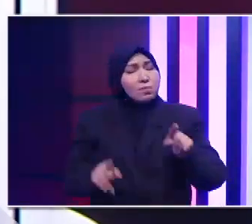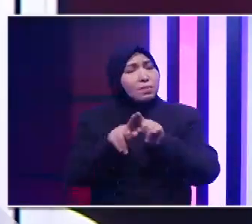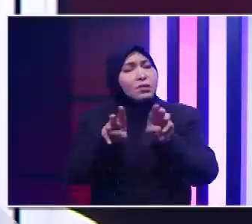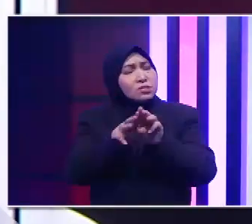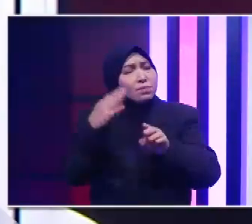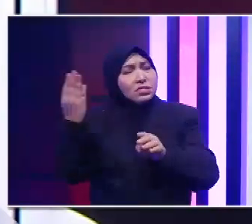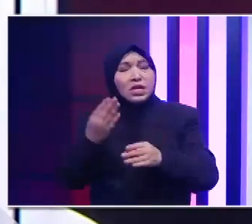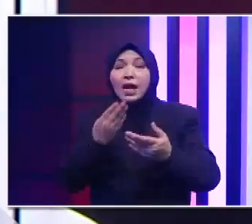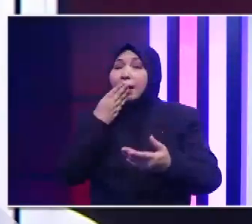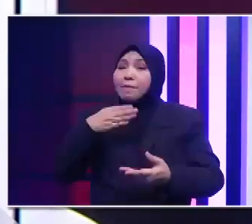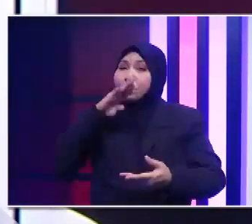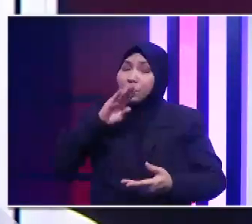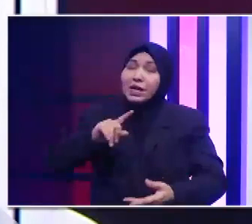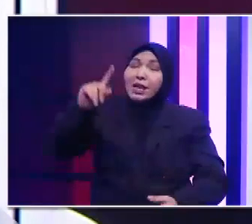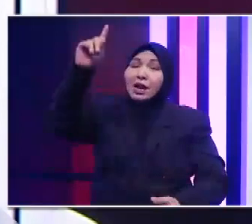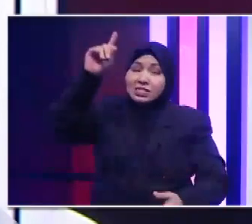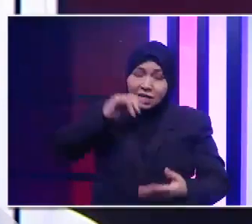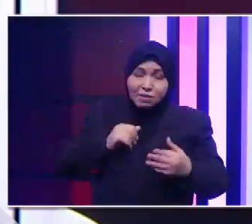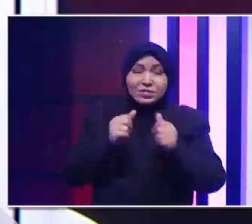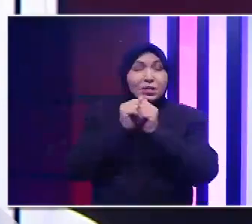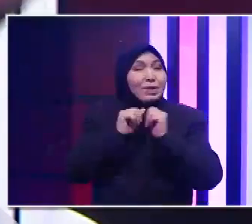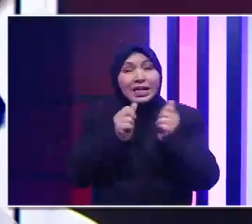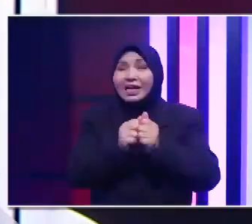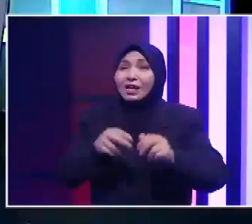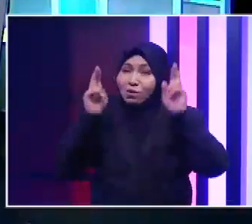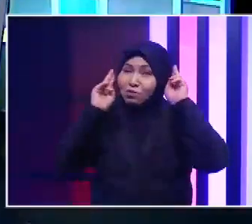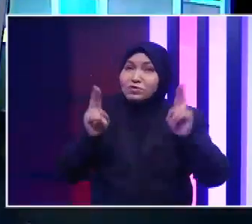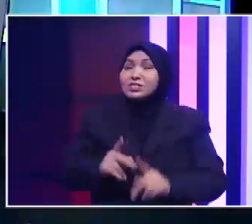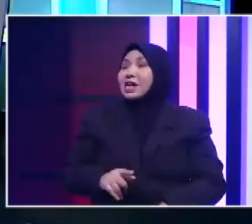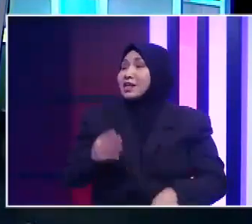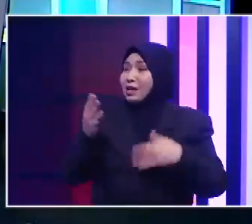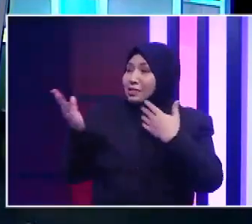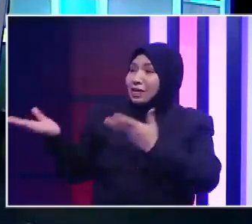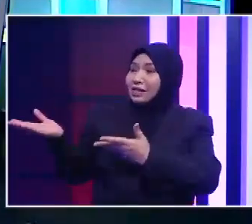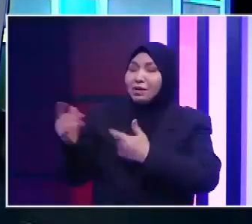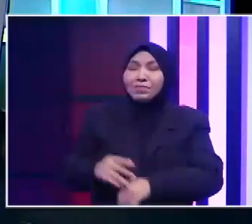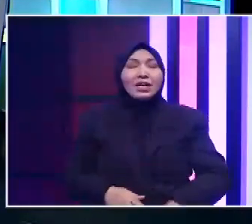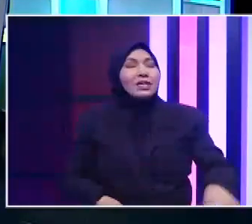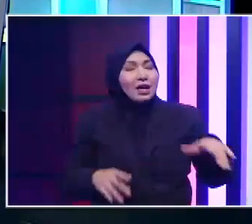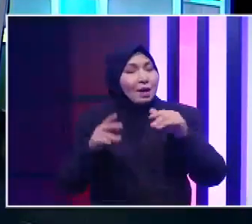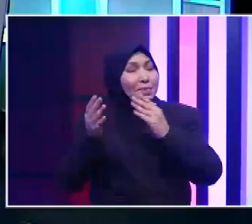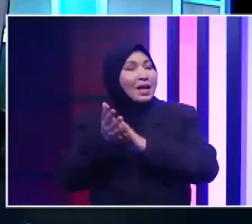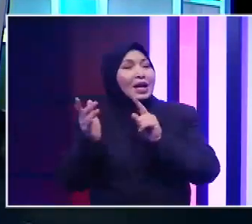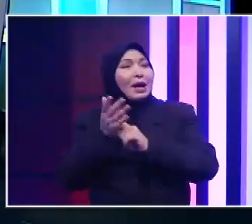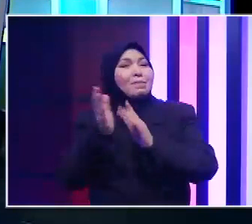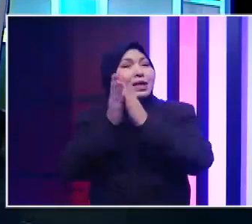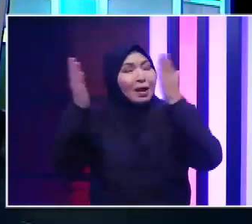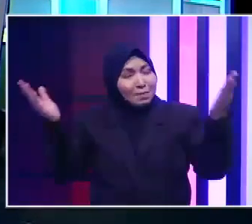Alhamdulillah Pada hari ini saya ditemani oleh Alfa blazer ustadzuna Afrika boolsite walhamdulillah